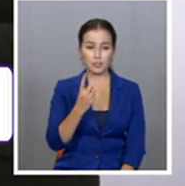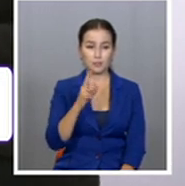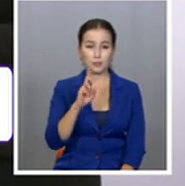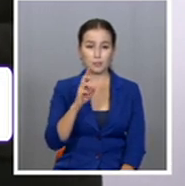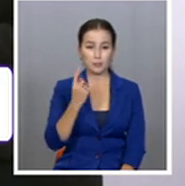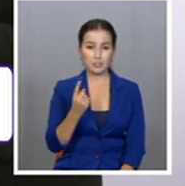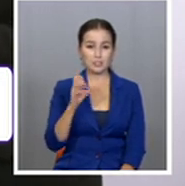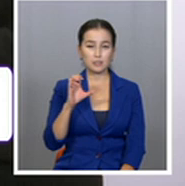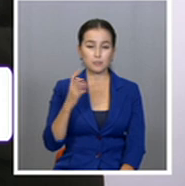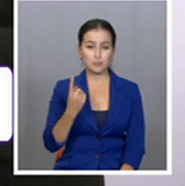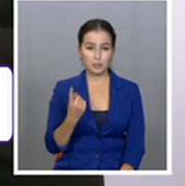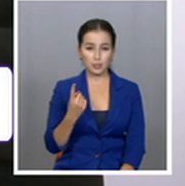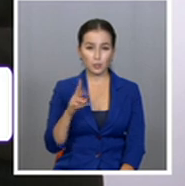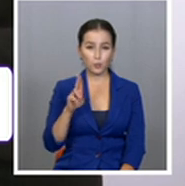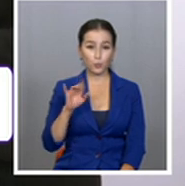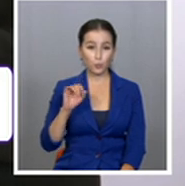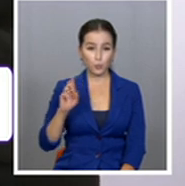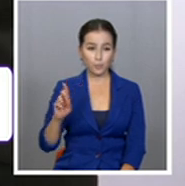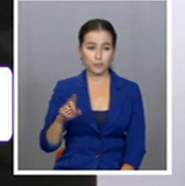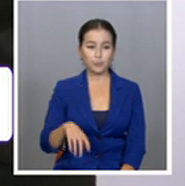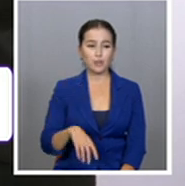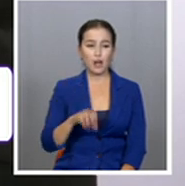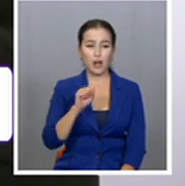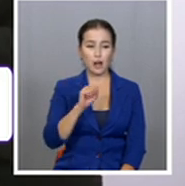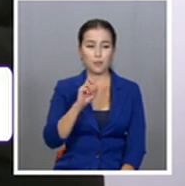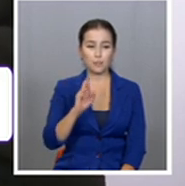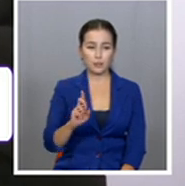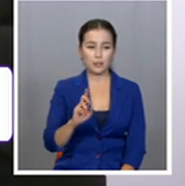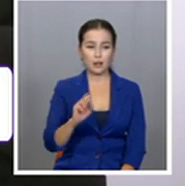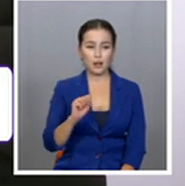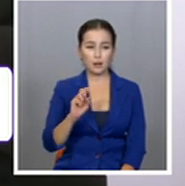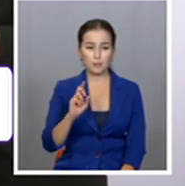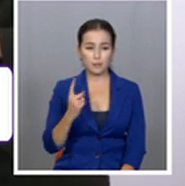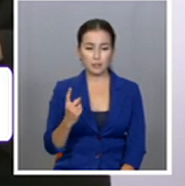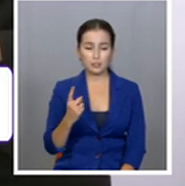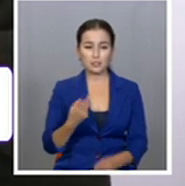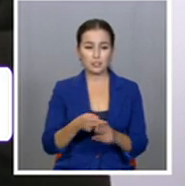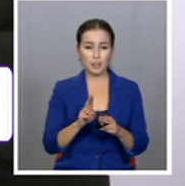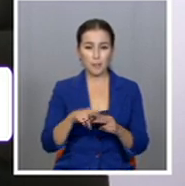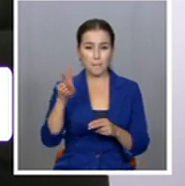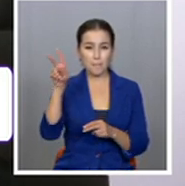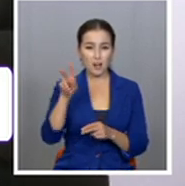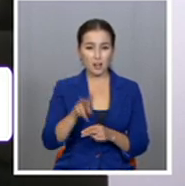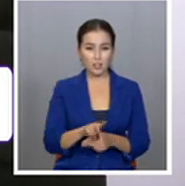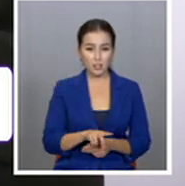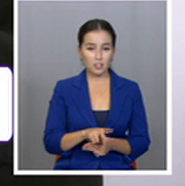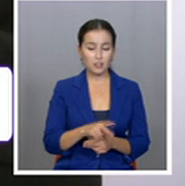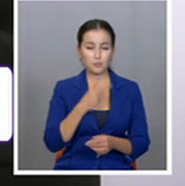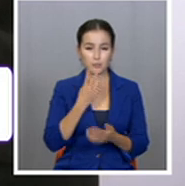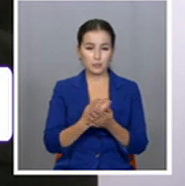кубының Д, С1 түзуі А, Б, А1 жазықтығына параллель болатын дәлелдеңіз.